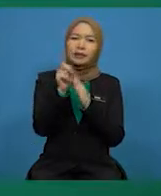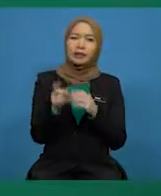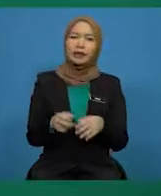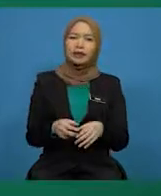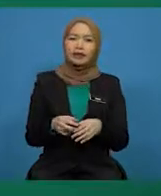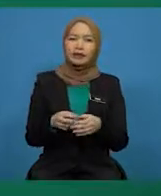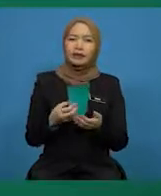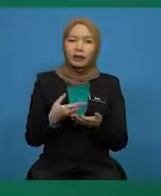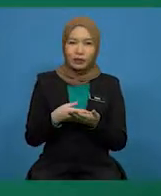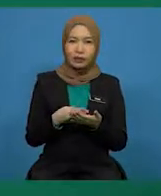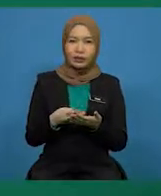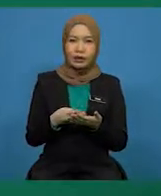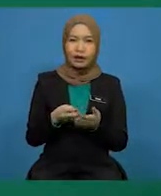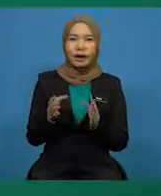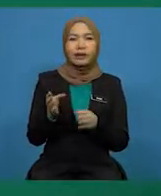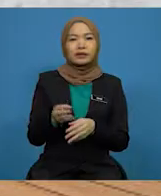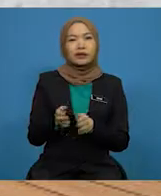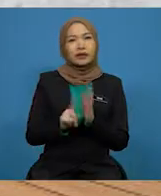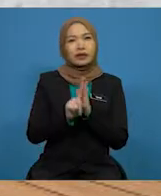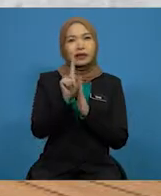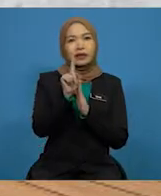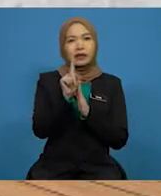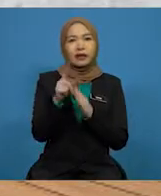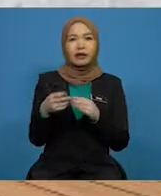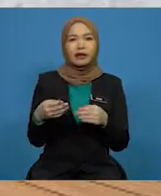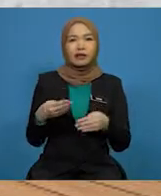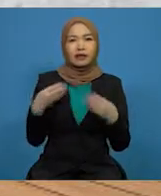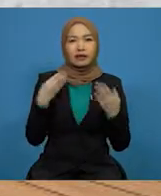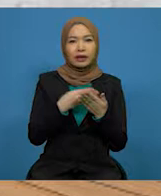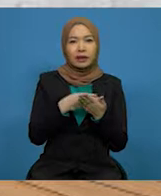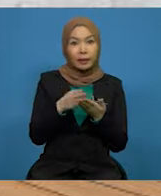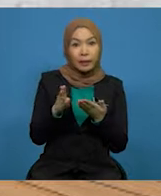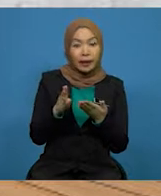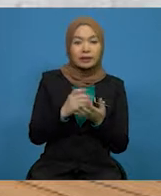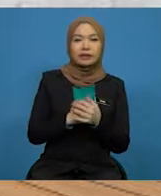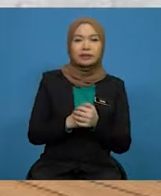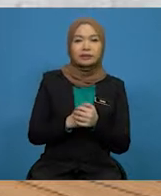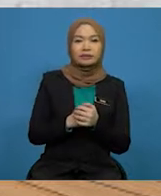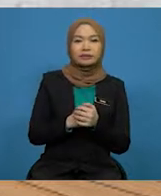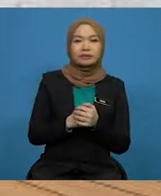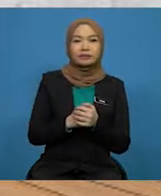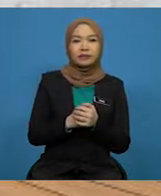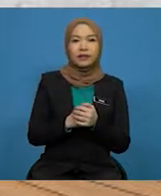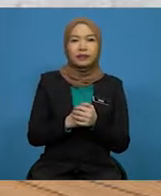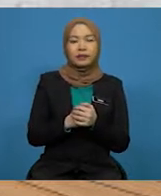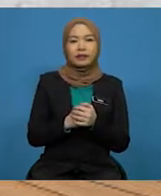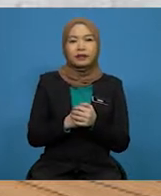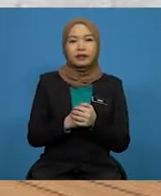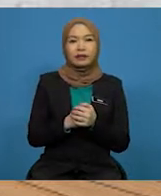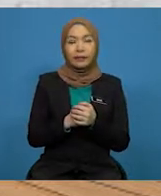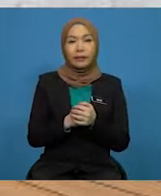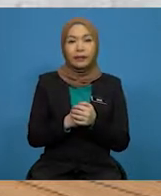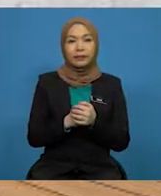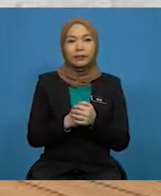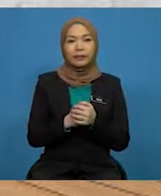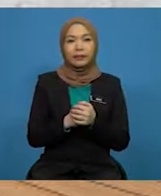tujuan urus niaga. Ini bermakna permintaan wang untuk tujuan urus niaga berkadar langsung dengan tingkat